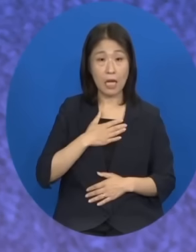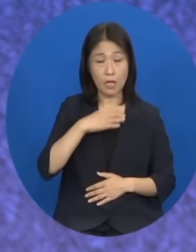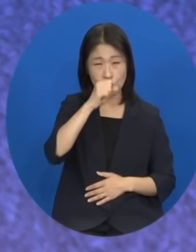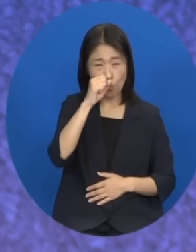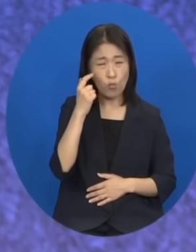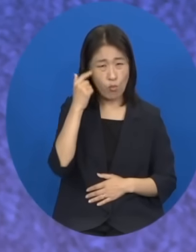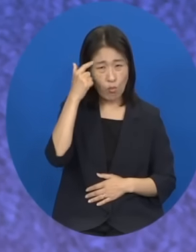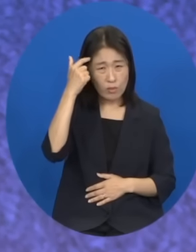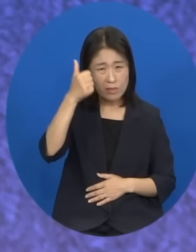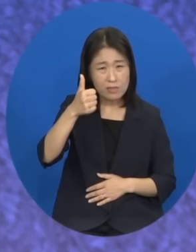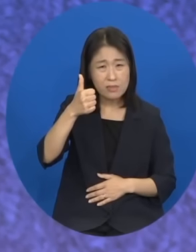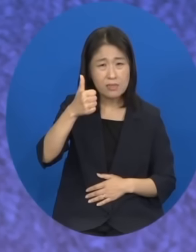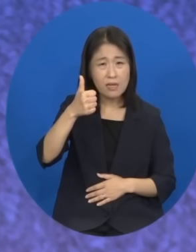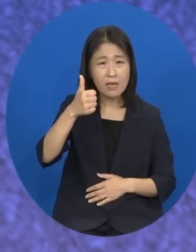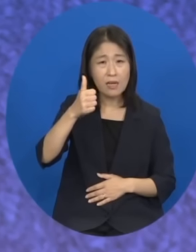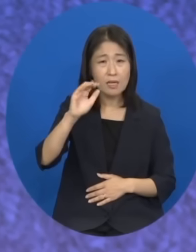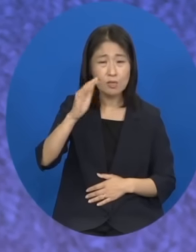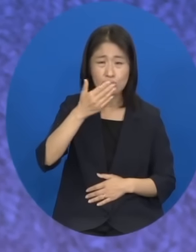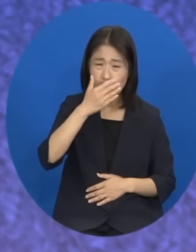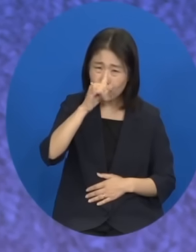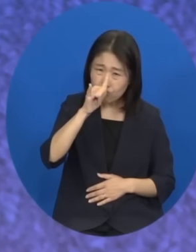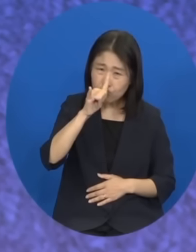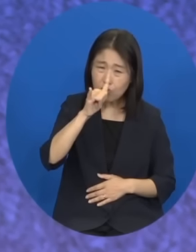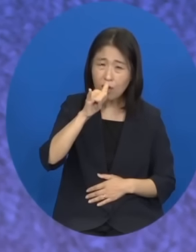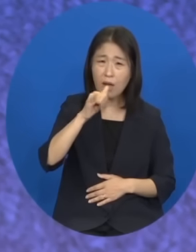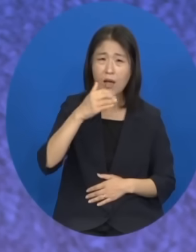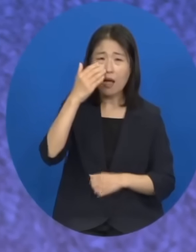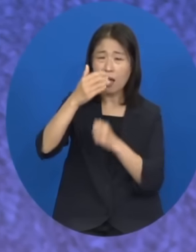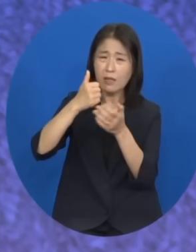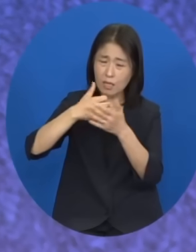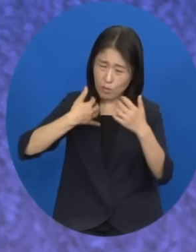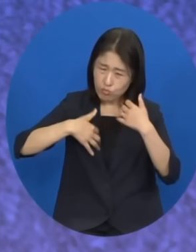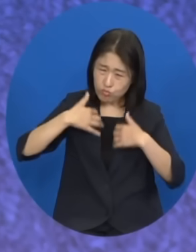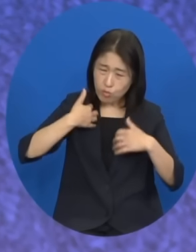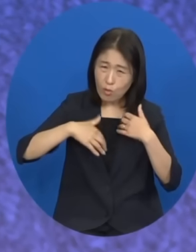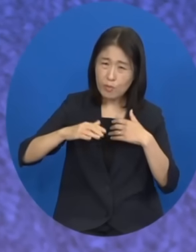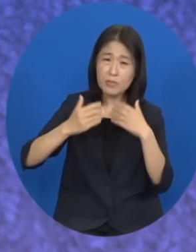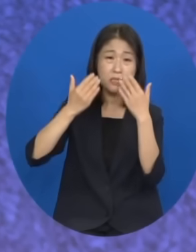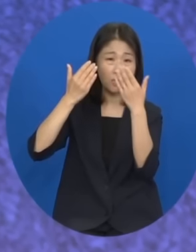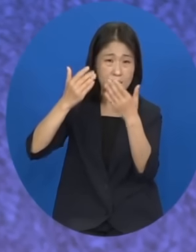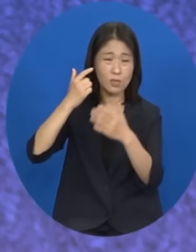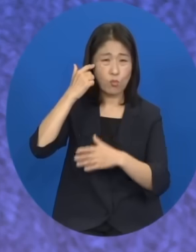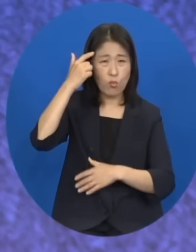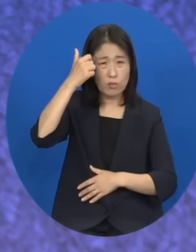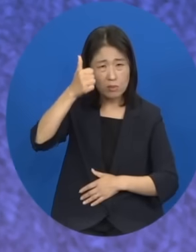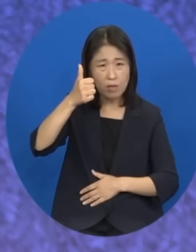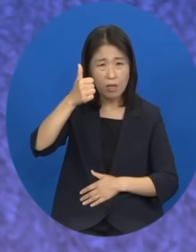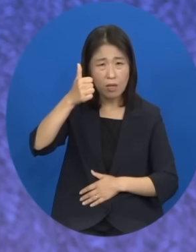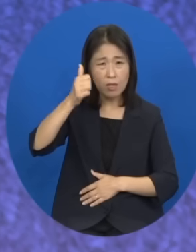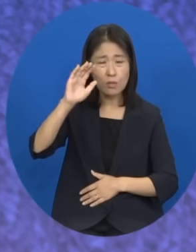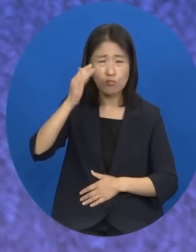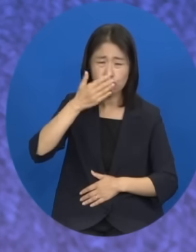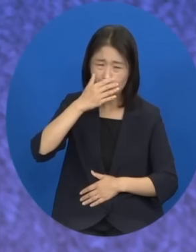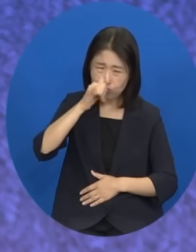목사가 될 수 있을까? 하나님이 기뻐하는 그런 목사가 될 수 있을까? 늘 좌절에 빠졌었어요.